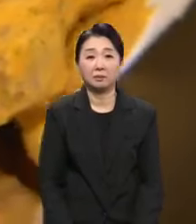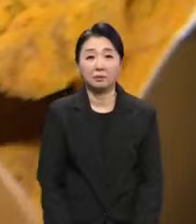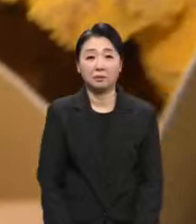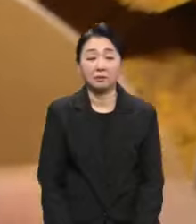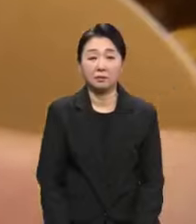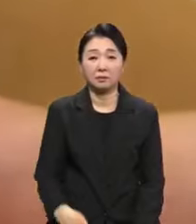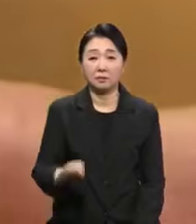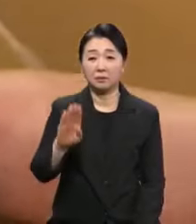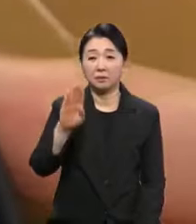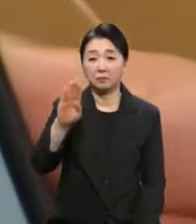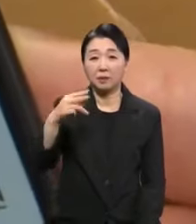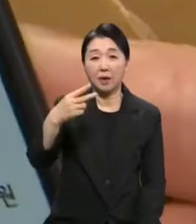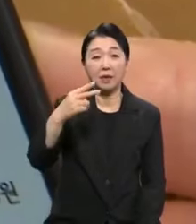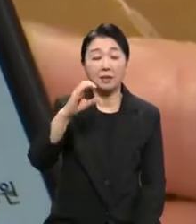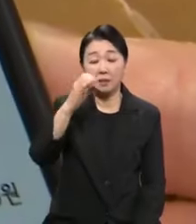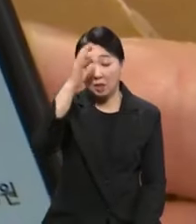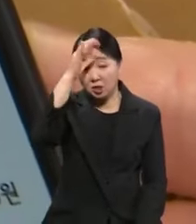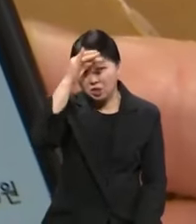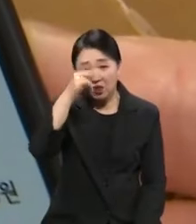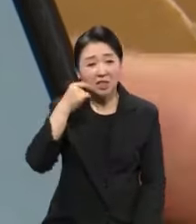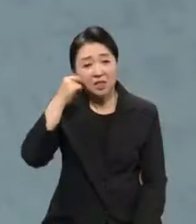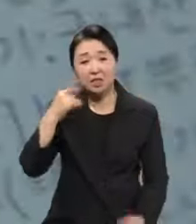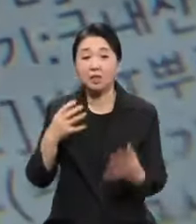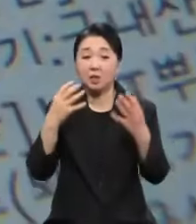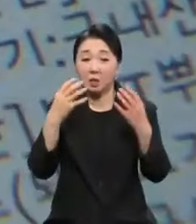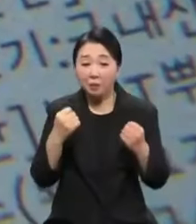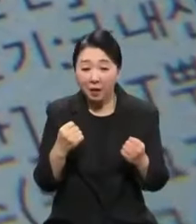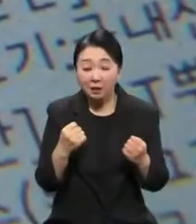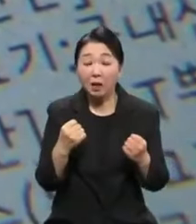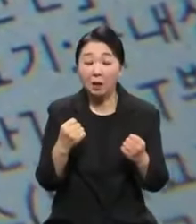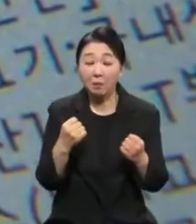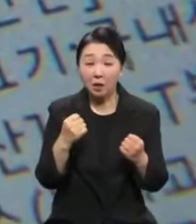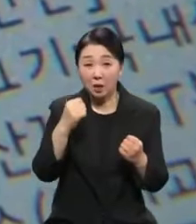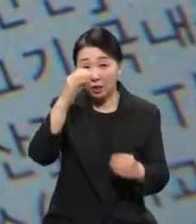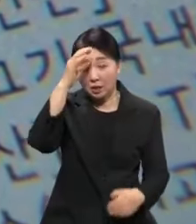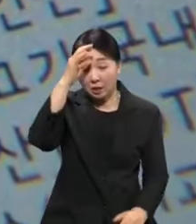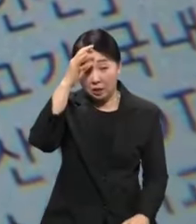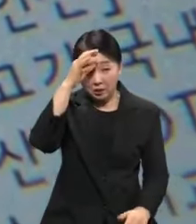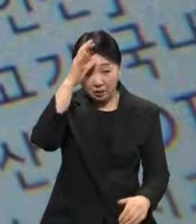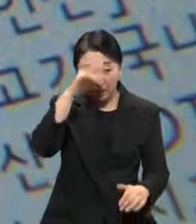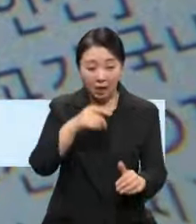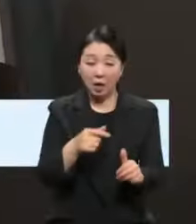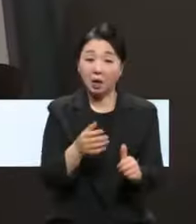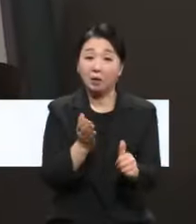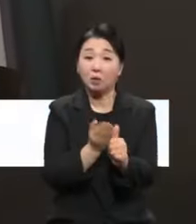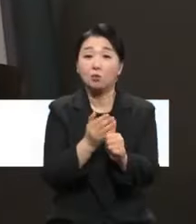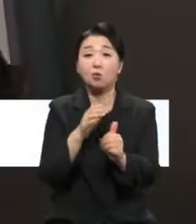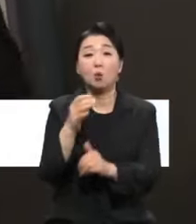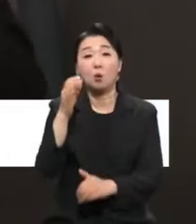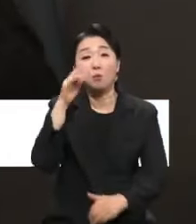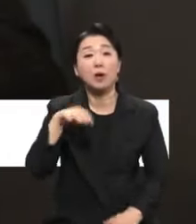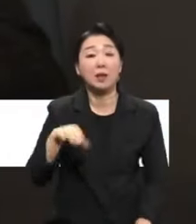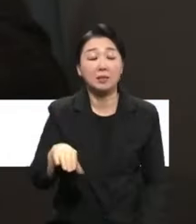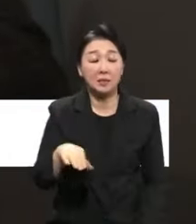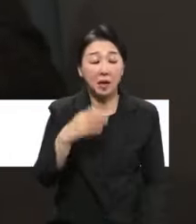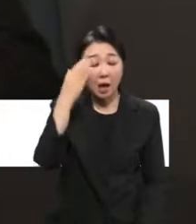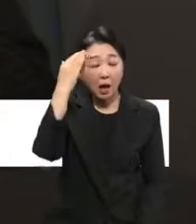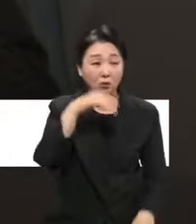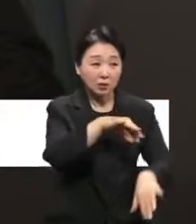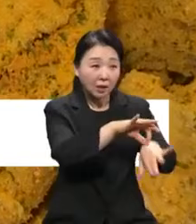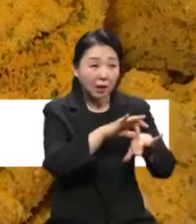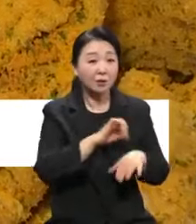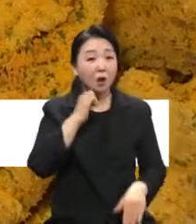BHC 치킨 인기 메뉴 중 하나입니다. 원산지는 브라질입니다. 지난해 5월 국내산 수급이 어렵다며 10개 메뉴